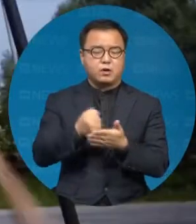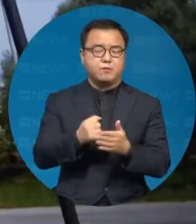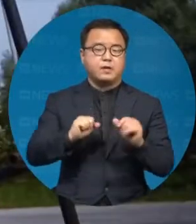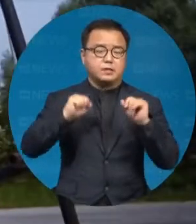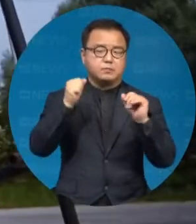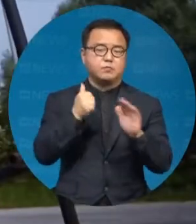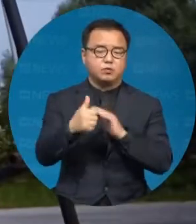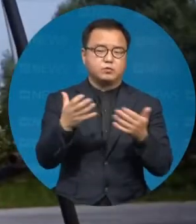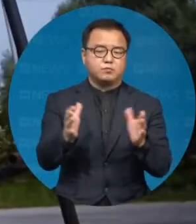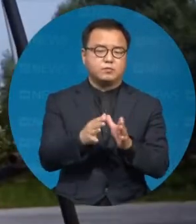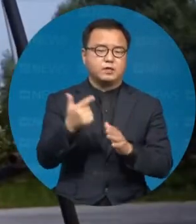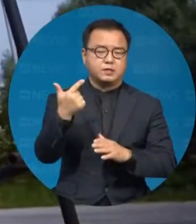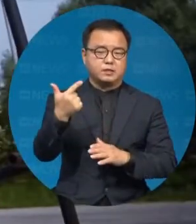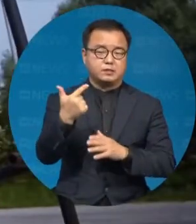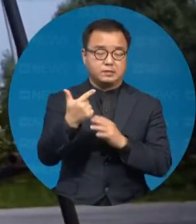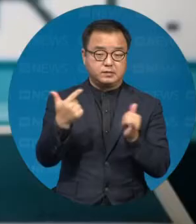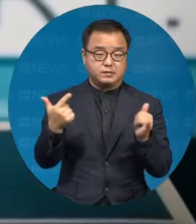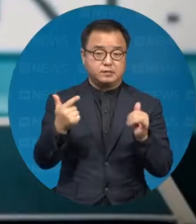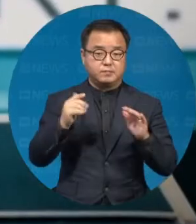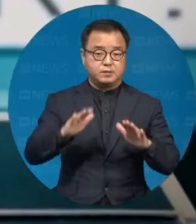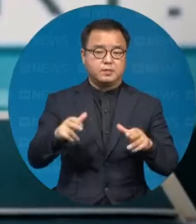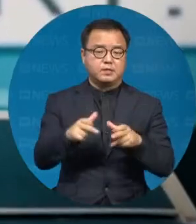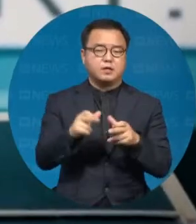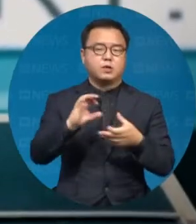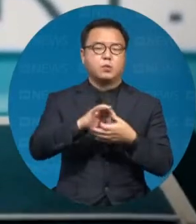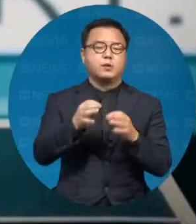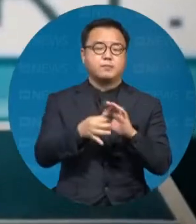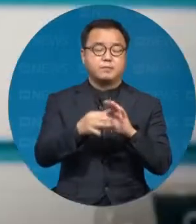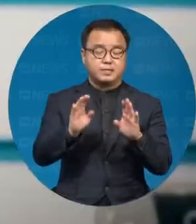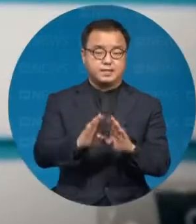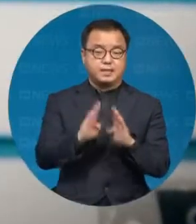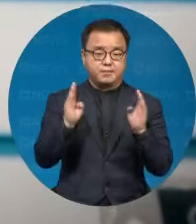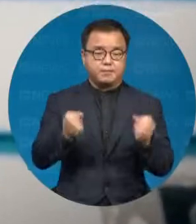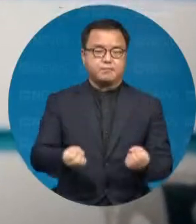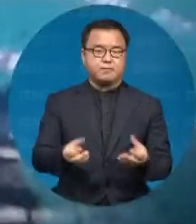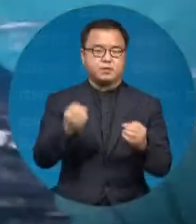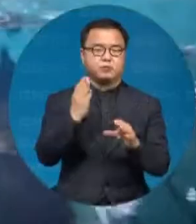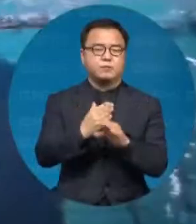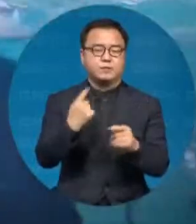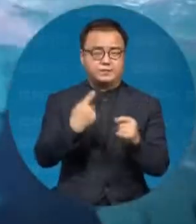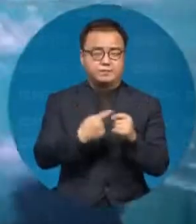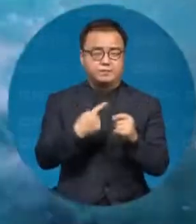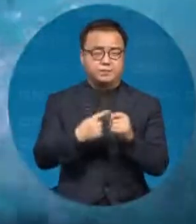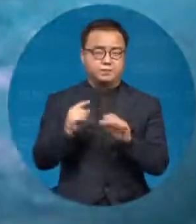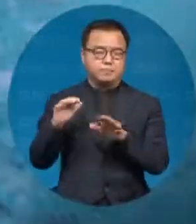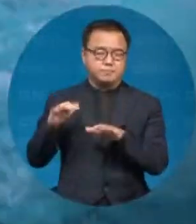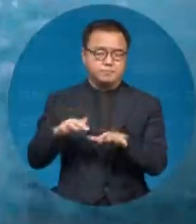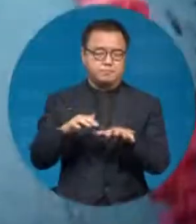6명의 선수들은 이번 패럴림픽 개막식에서 맨 처음 입장합니다.